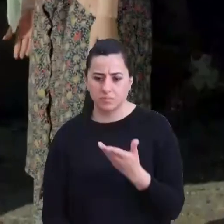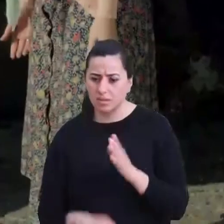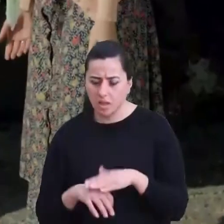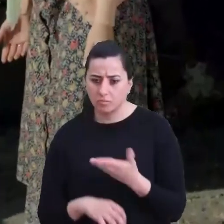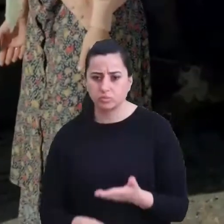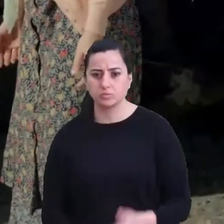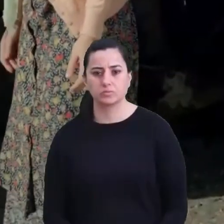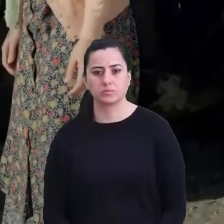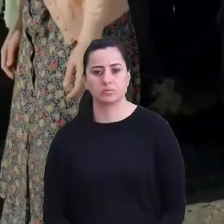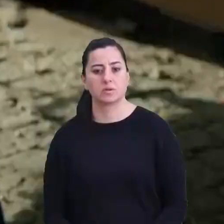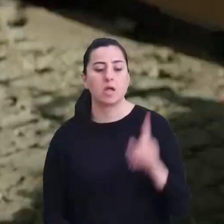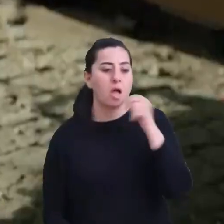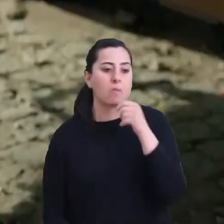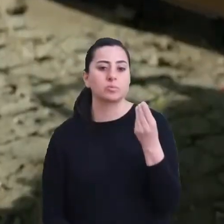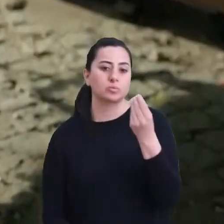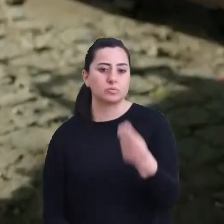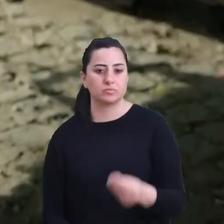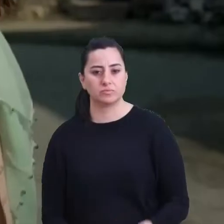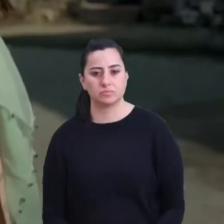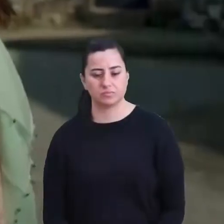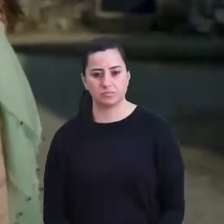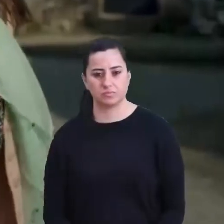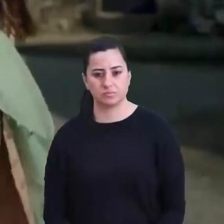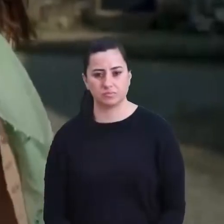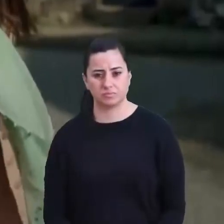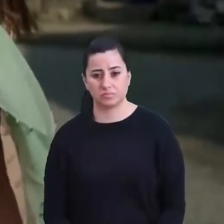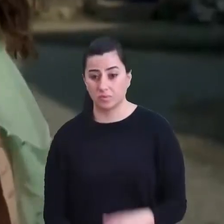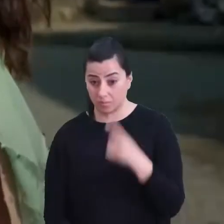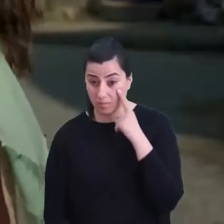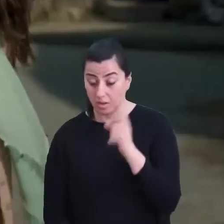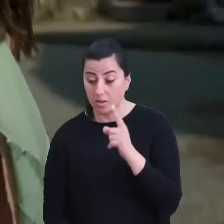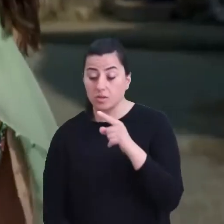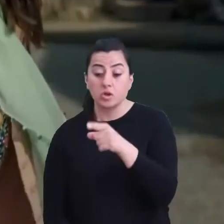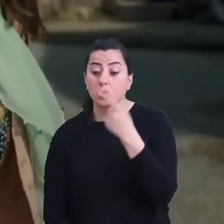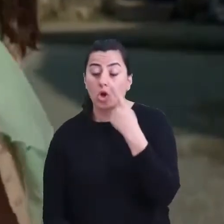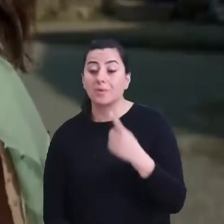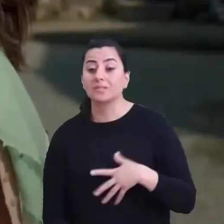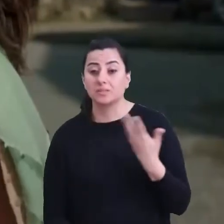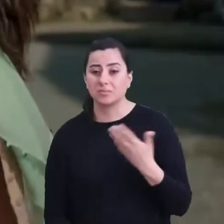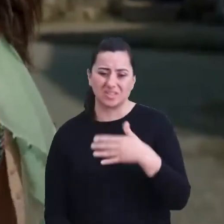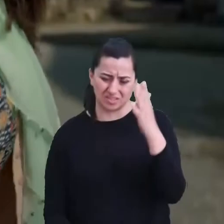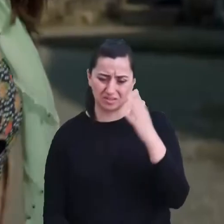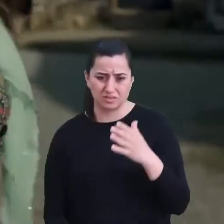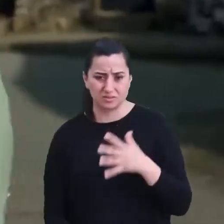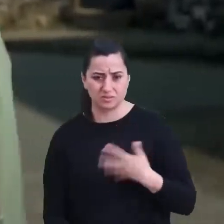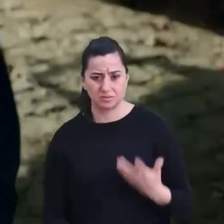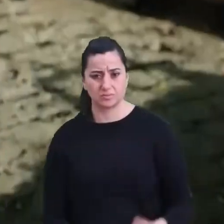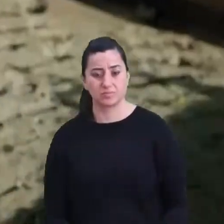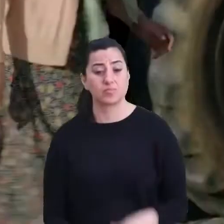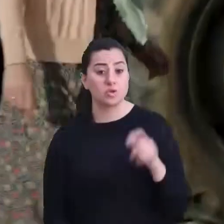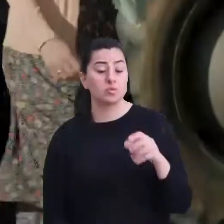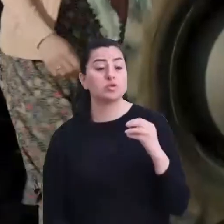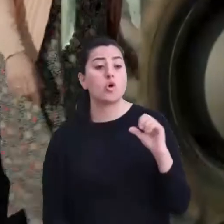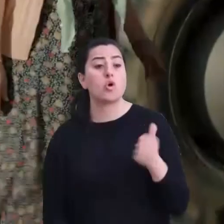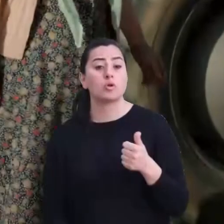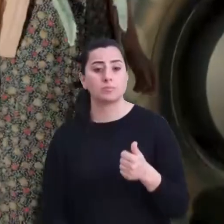burada? Bunu abim yolladı. Cebinden çıkardığı kağıdı uzattı. Bana bak, bir daha görmeyeceğim seni burada. Al mektubunu götürüver. Bu defa